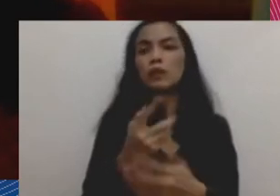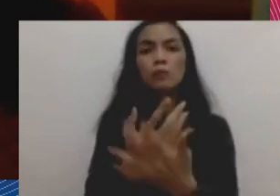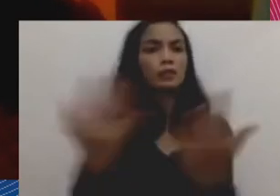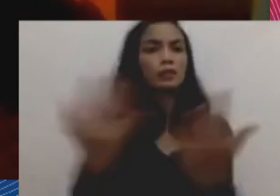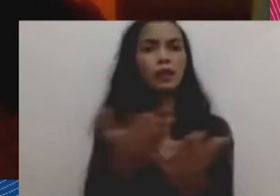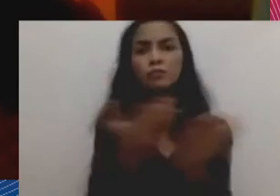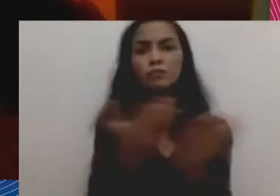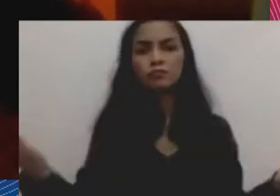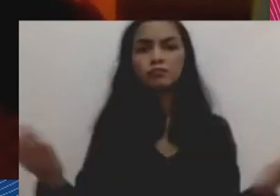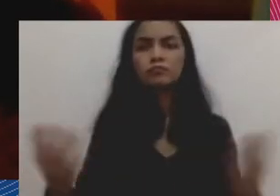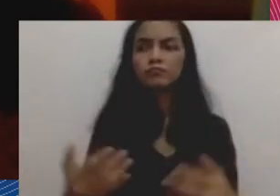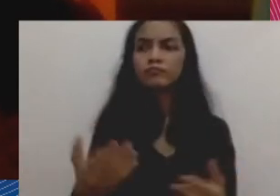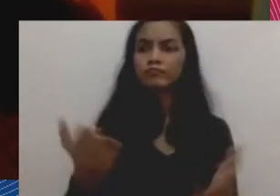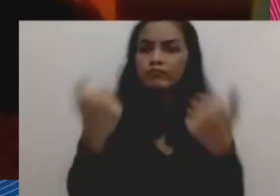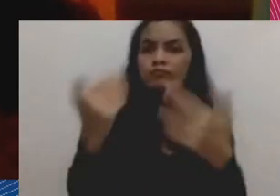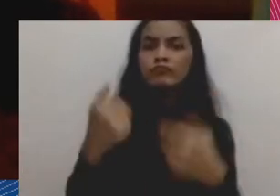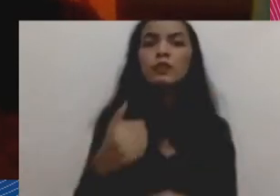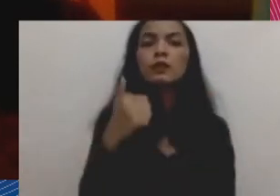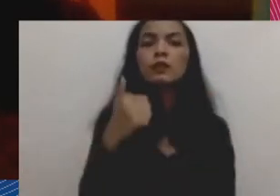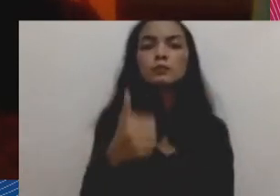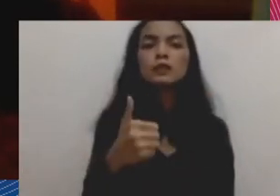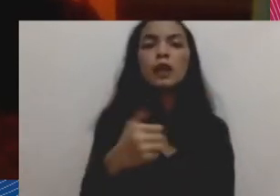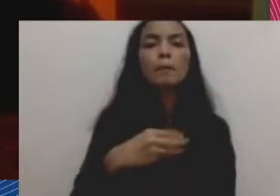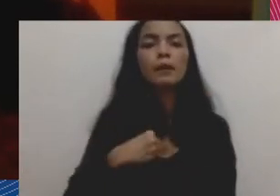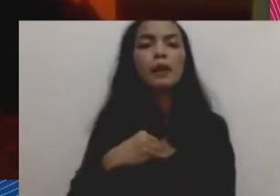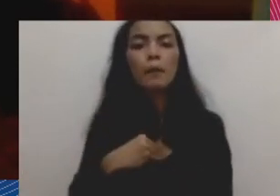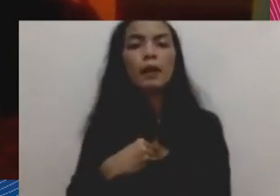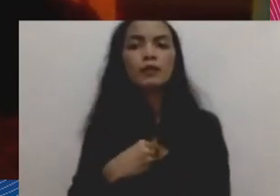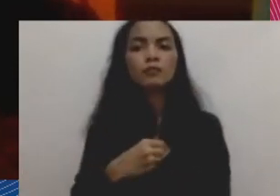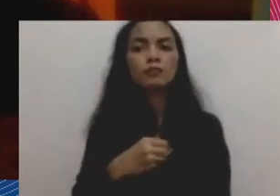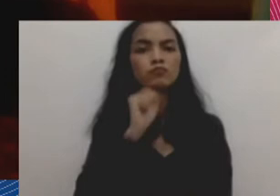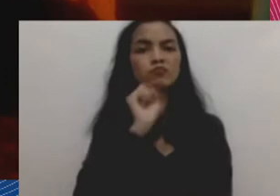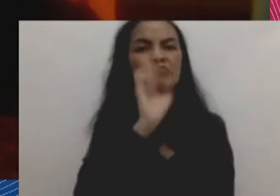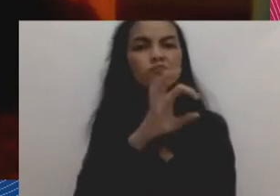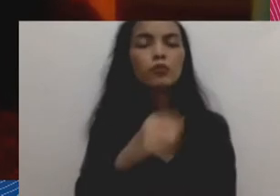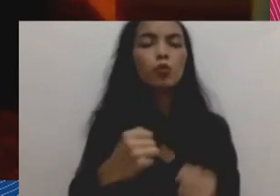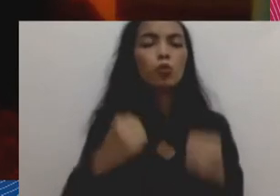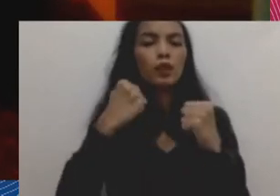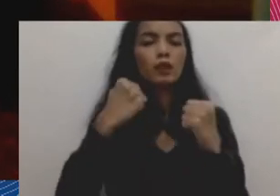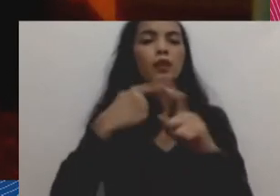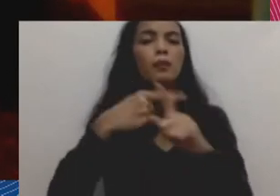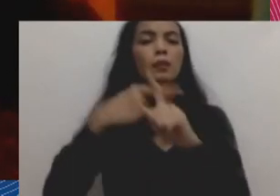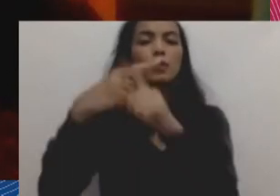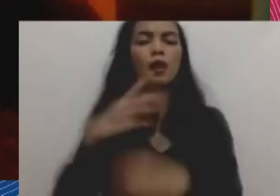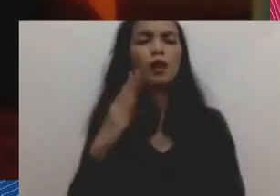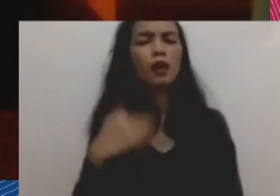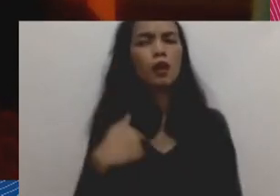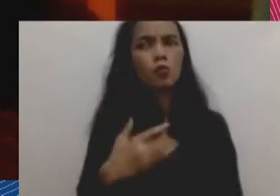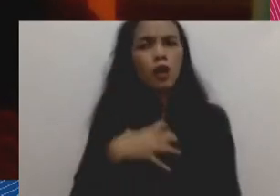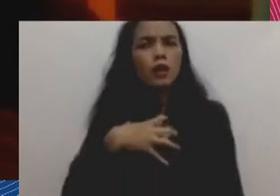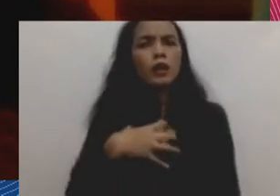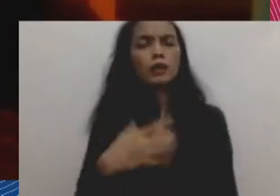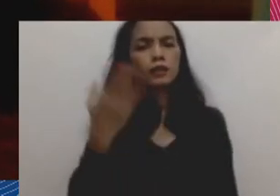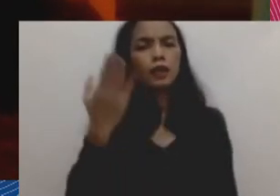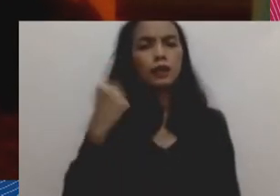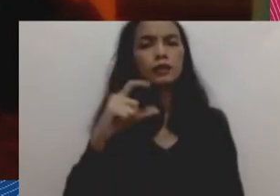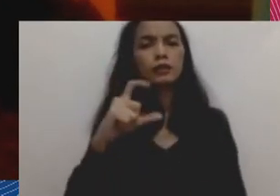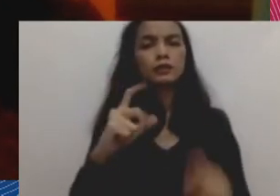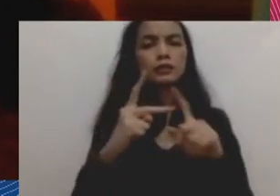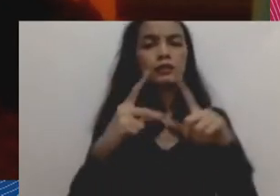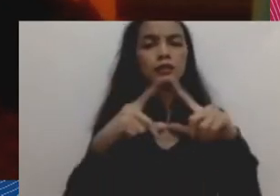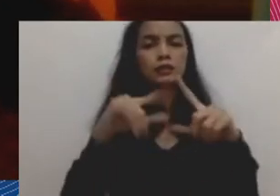untuk memperkuat argumentasi. Bahwa saya kaget juga tadi kata Mbak Chai ya, Chai